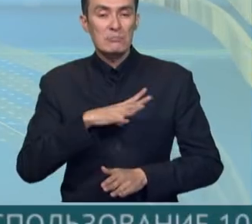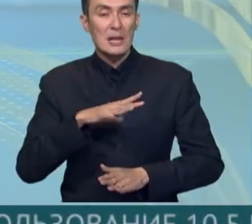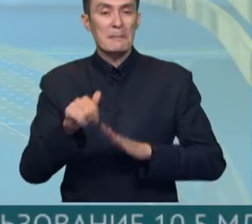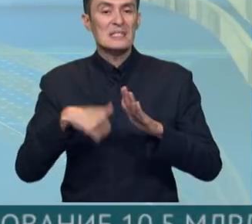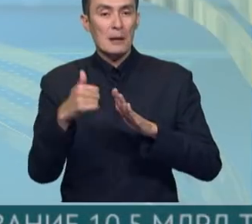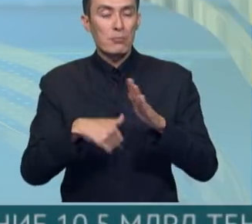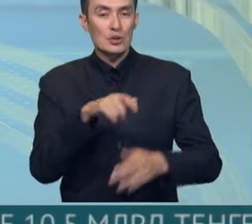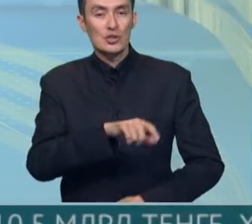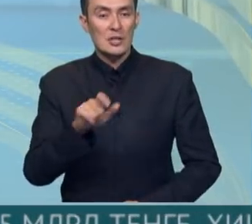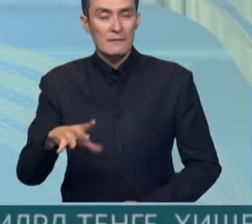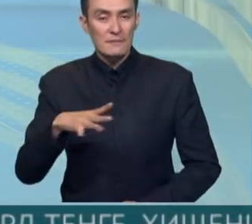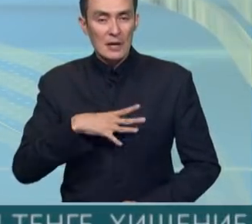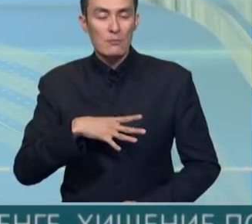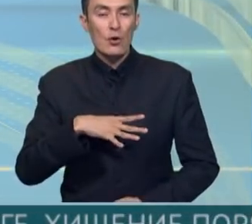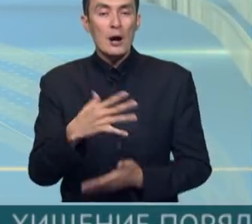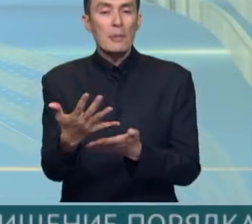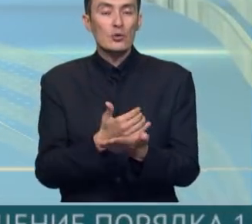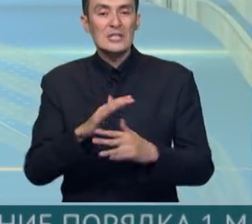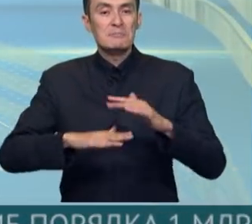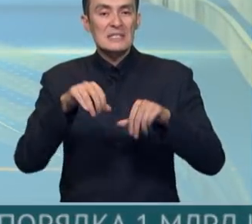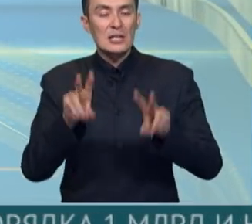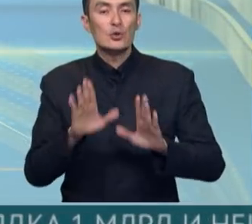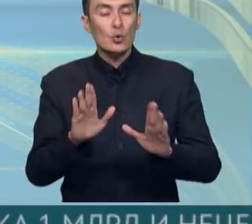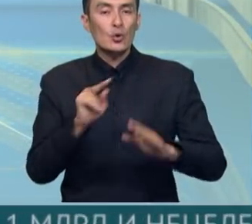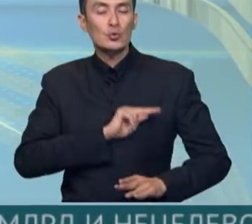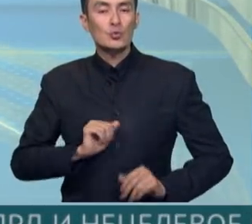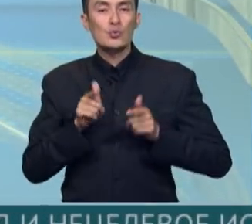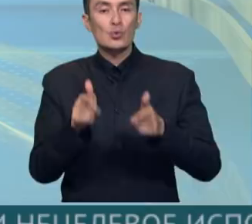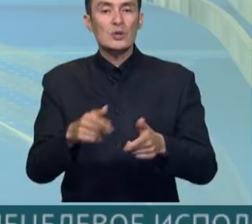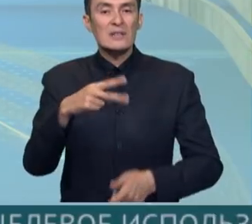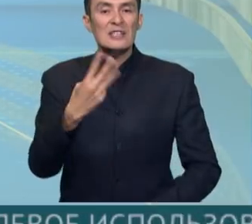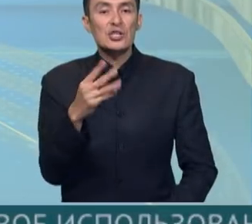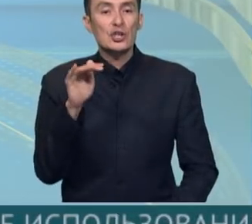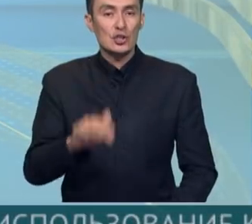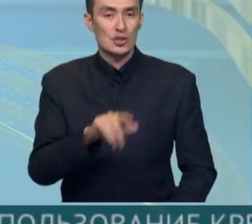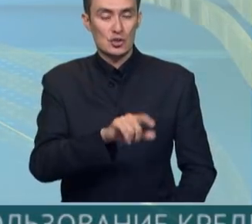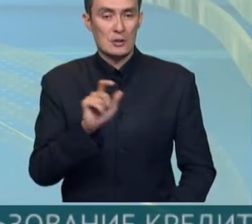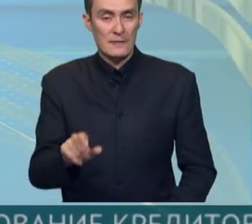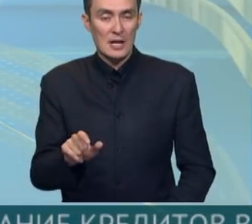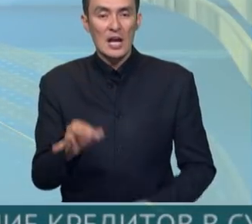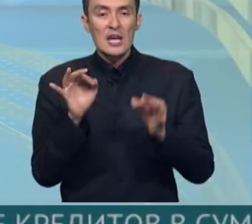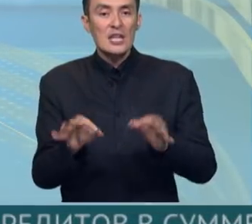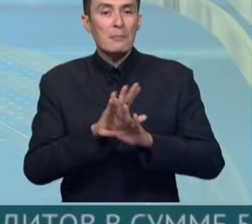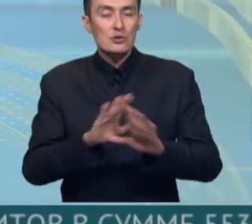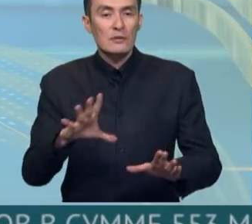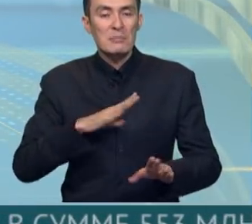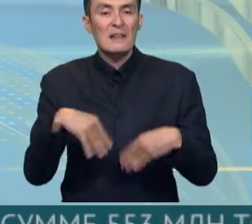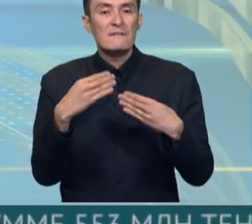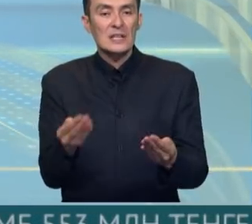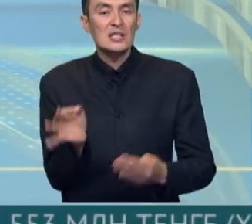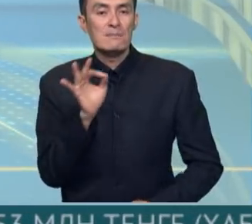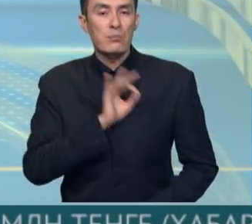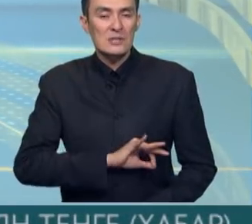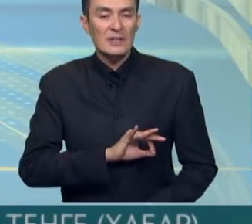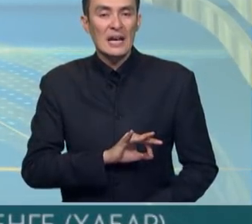тысяч безработных по полученной специальности трудоустроено всего 23 тысячи человек. Обоснованно выдано и